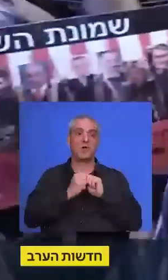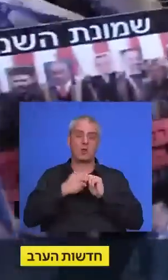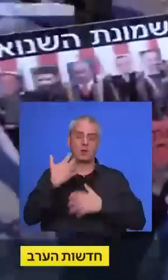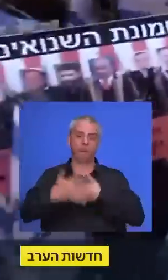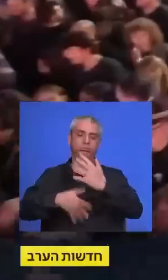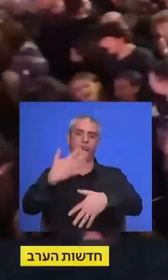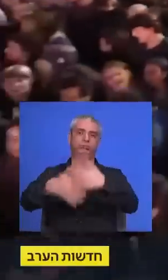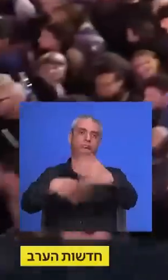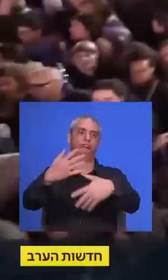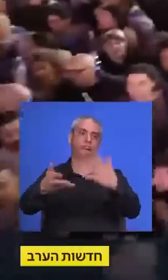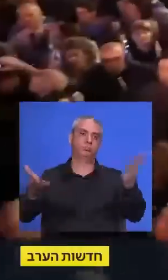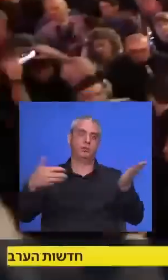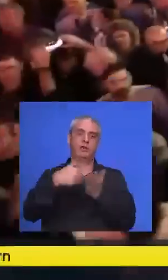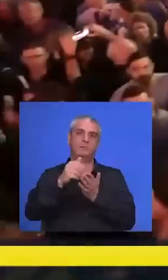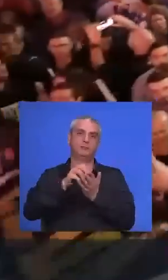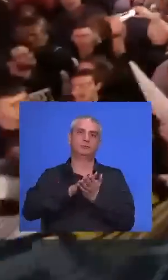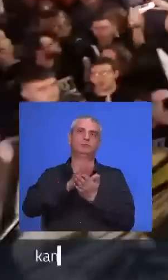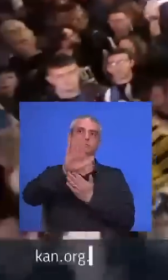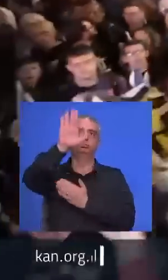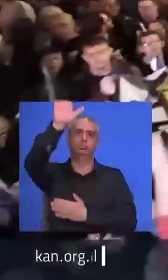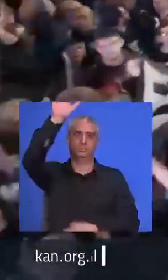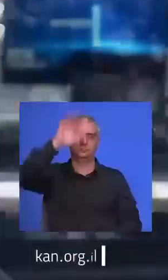הזה ימשיך לצבור תאוצה.